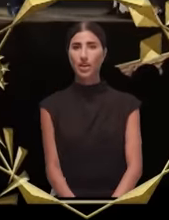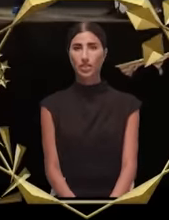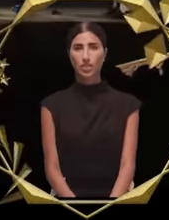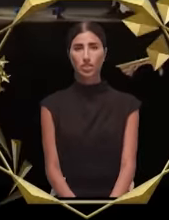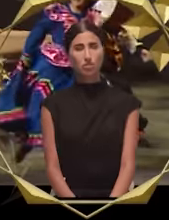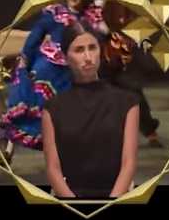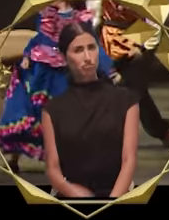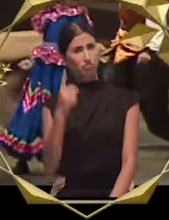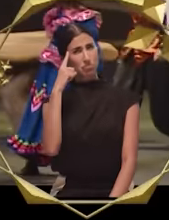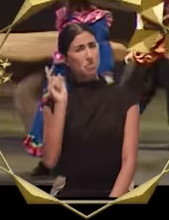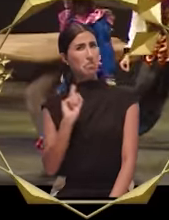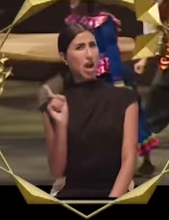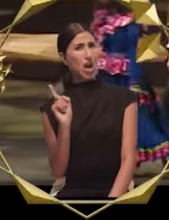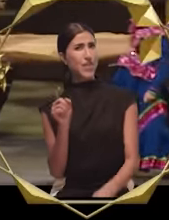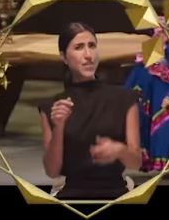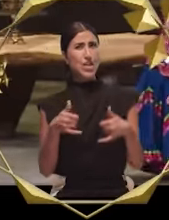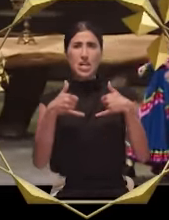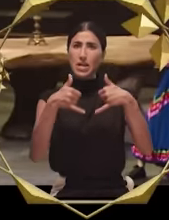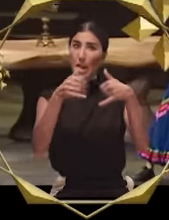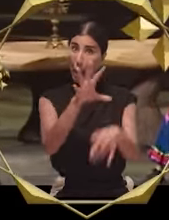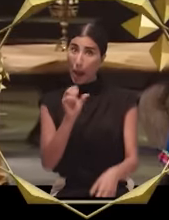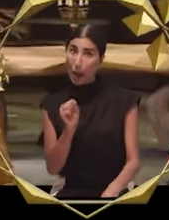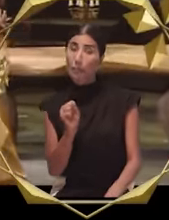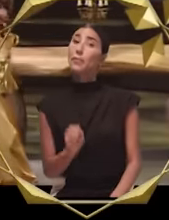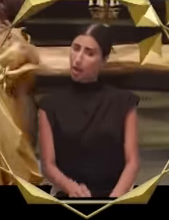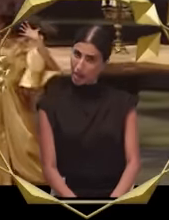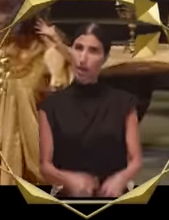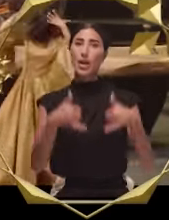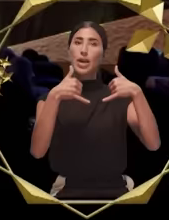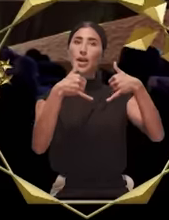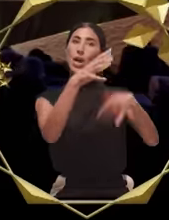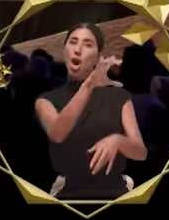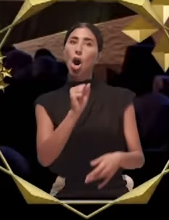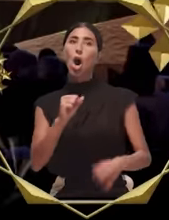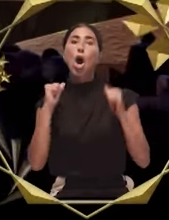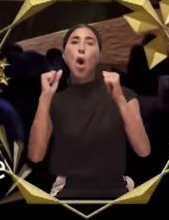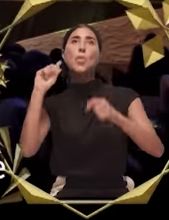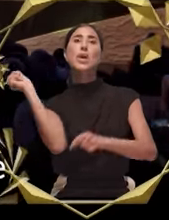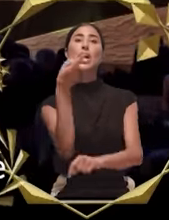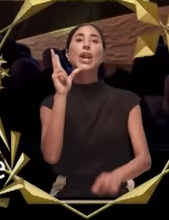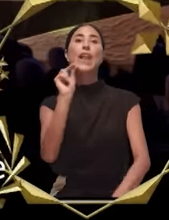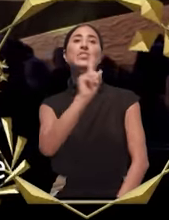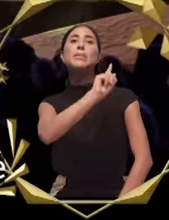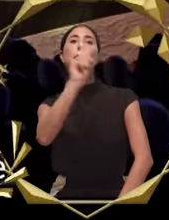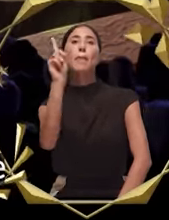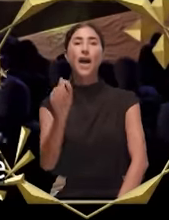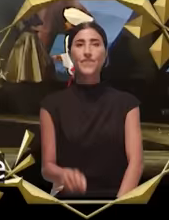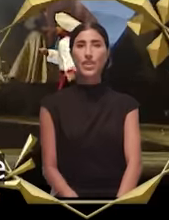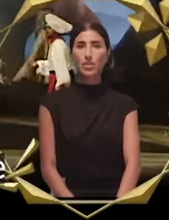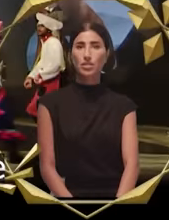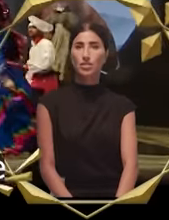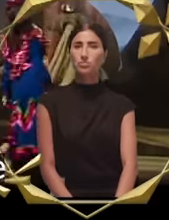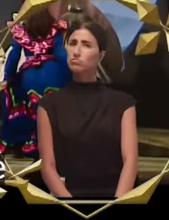قبلي قبلي خف الساحرة المتلألي لألي لألي ولم ترى